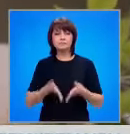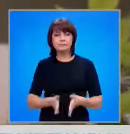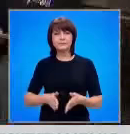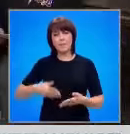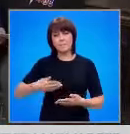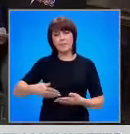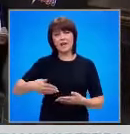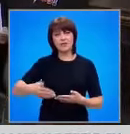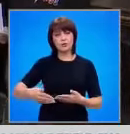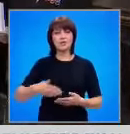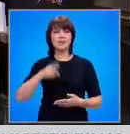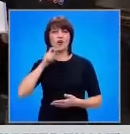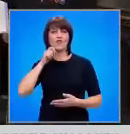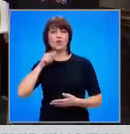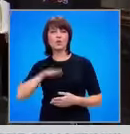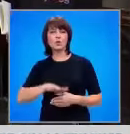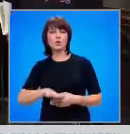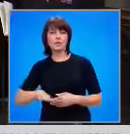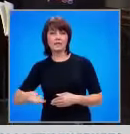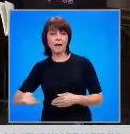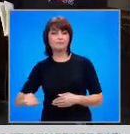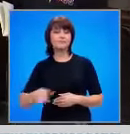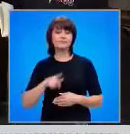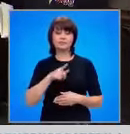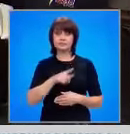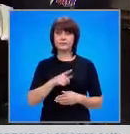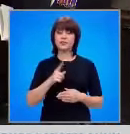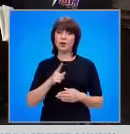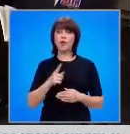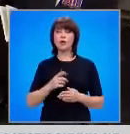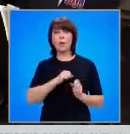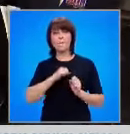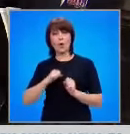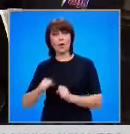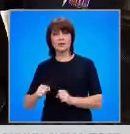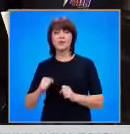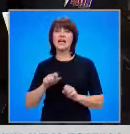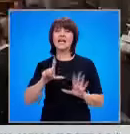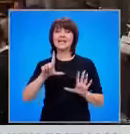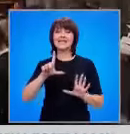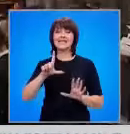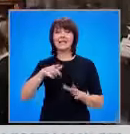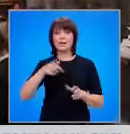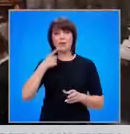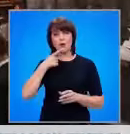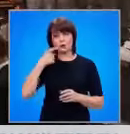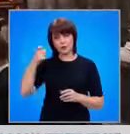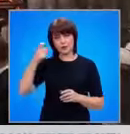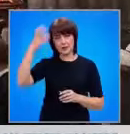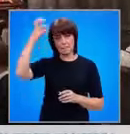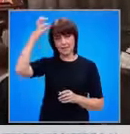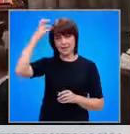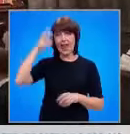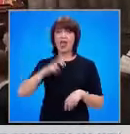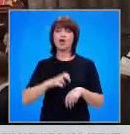II, 9-годишният принц Джордж, който е в линията за унаследяване на престола, и сестра му, 7-годишната принцеса Шарлот. Джо